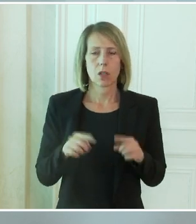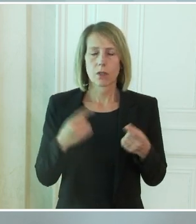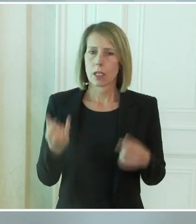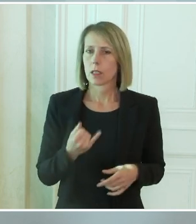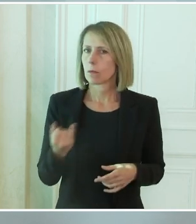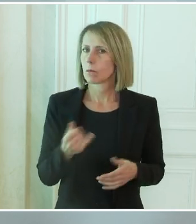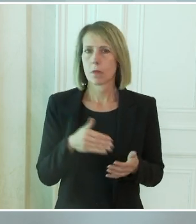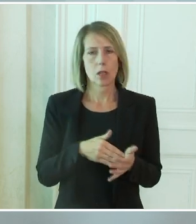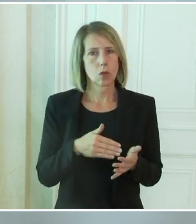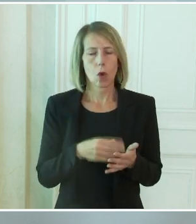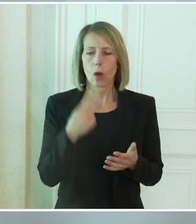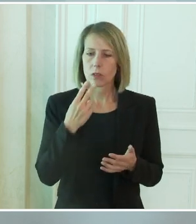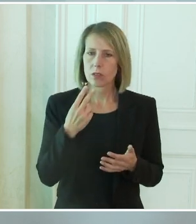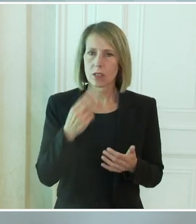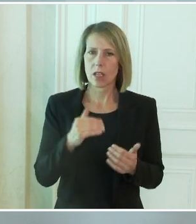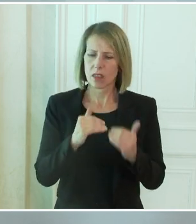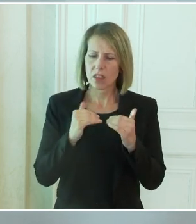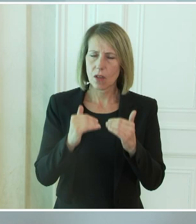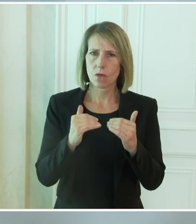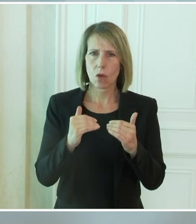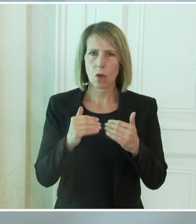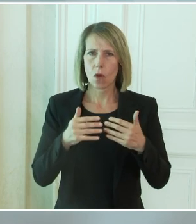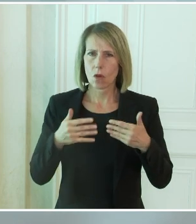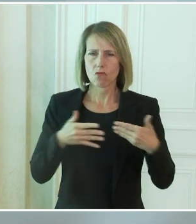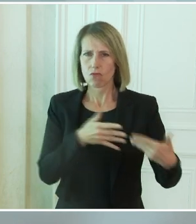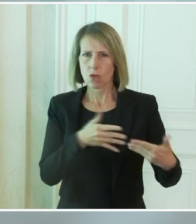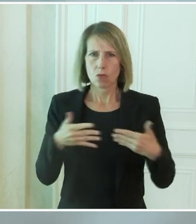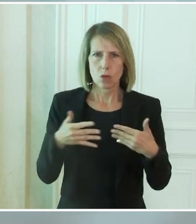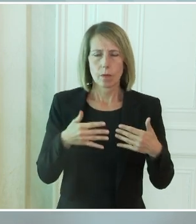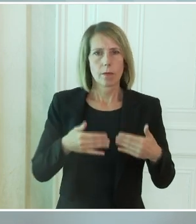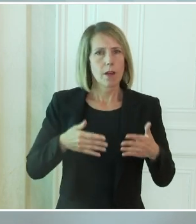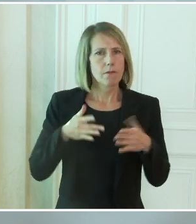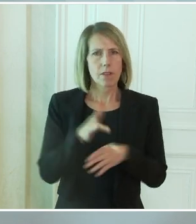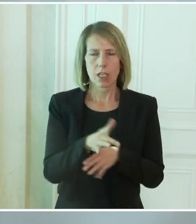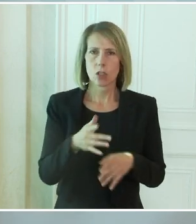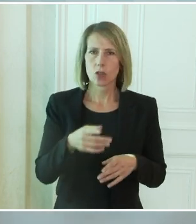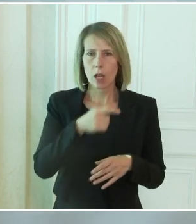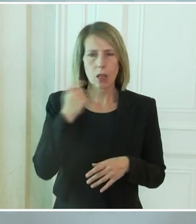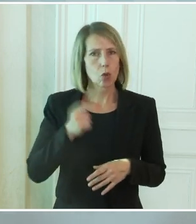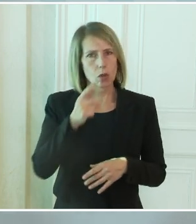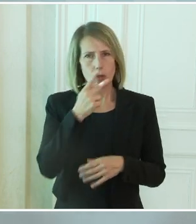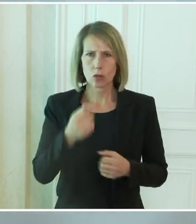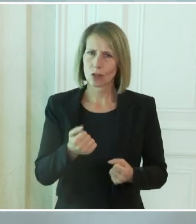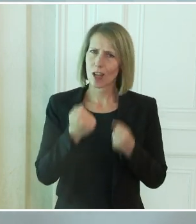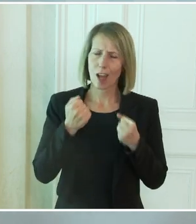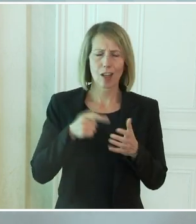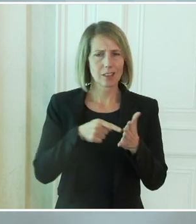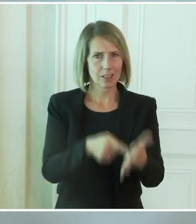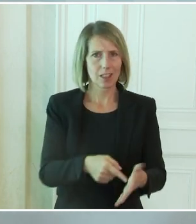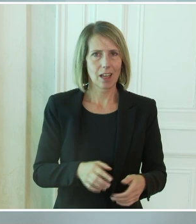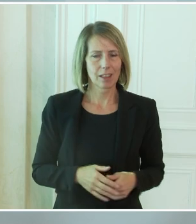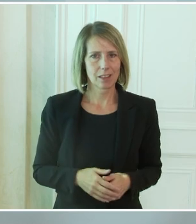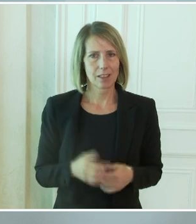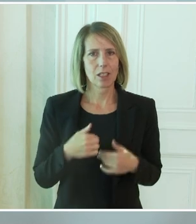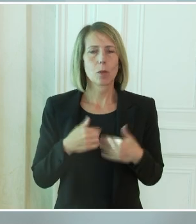noch das Niveau dieses Widerstandes, welchen das ukrainische Volk zeigt. Ich bedanke mich noch einmal bei